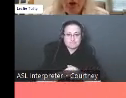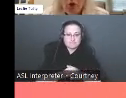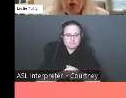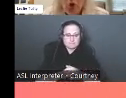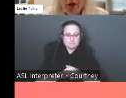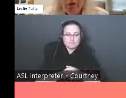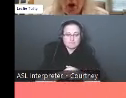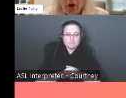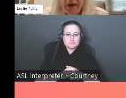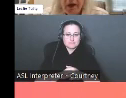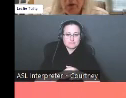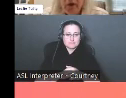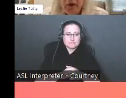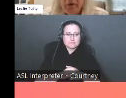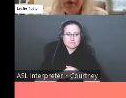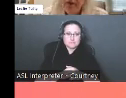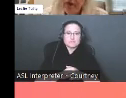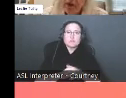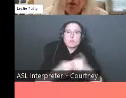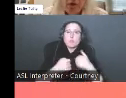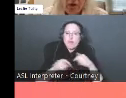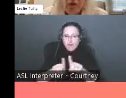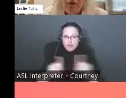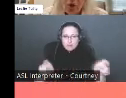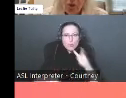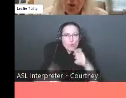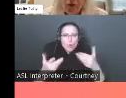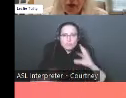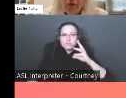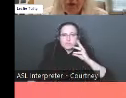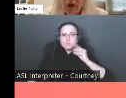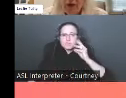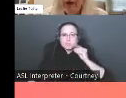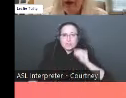d'aiguillage nécessairement vers des